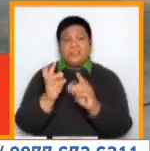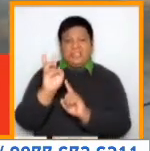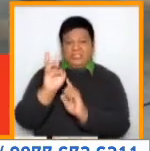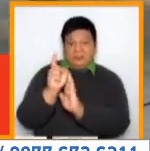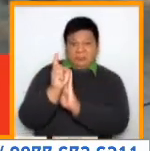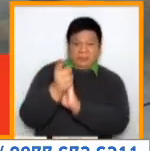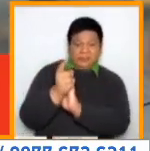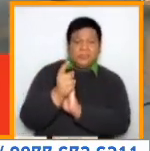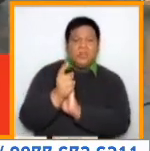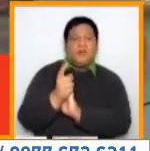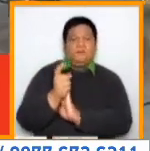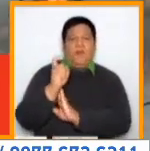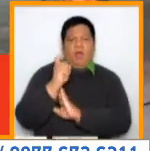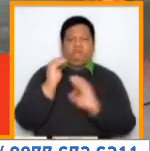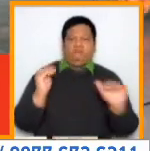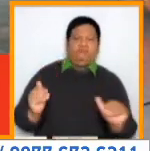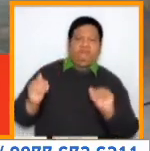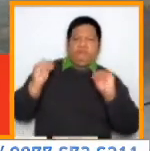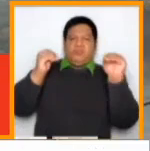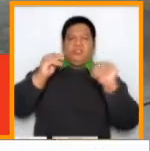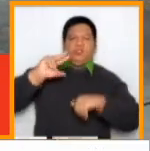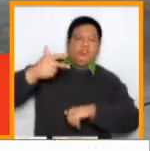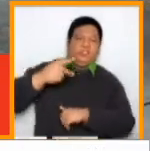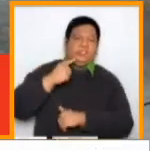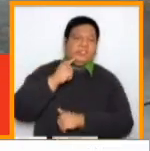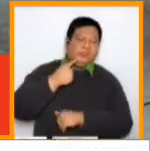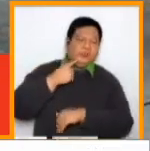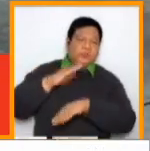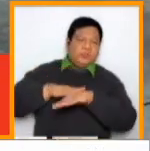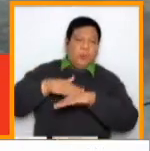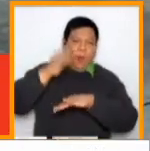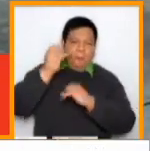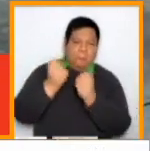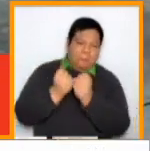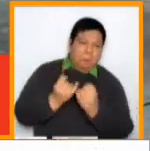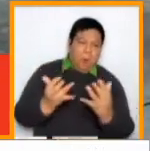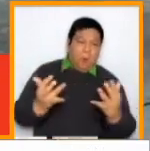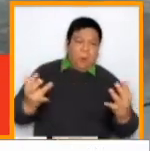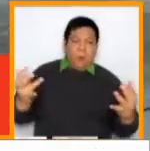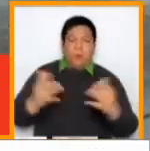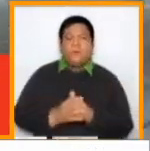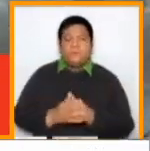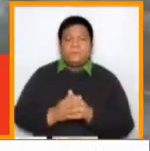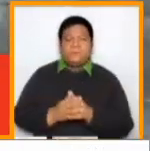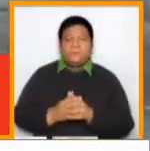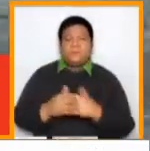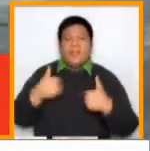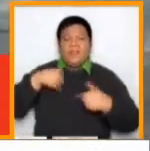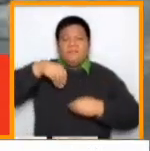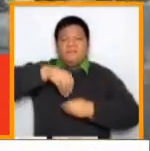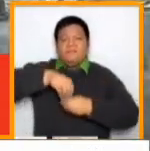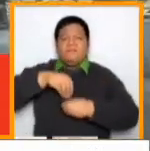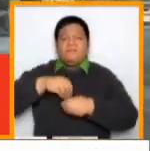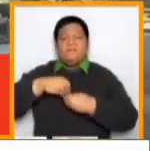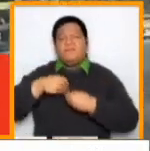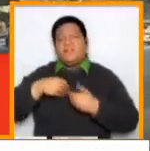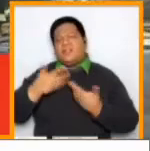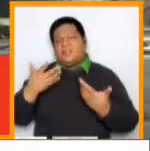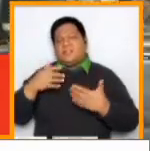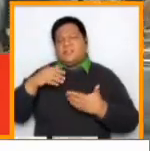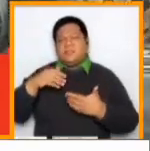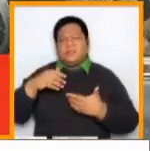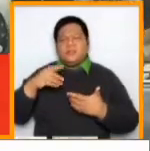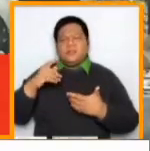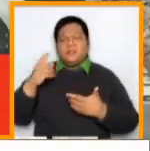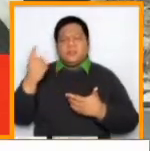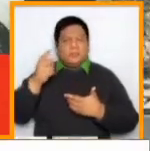itong itinaas sa ikatlong alarma dahil nga sa laki ng apoy. May solvent daw dito sa loob ng nasusunog na pabrika at nakarinig din daw ng